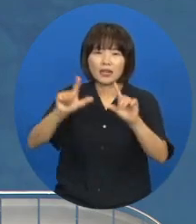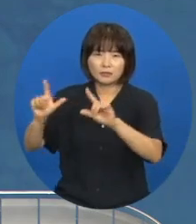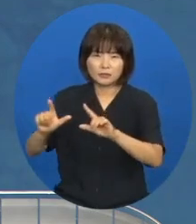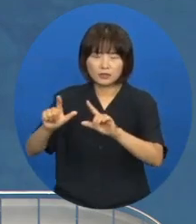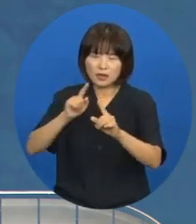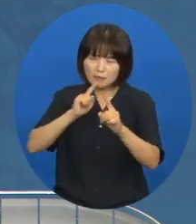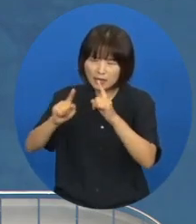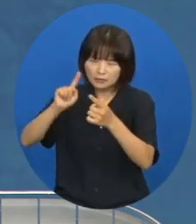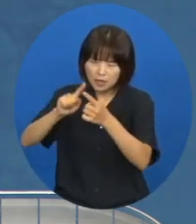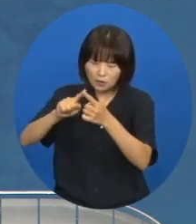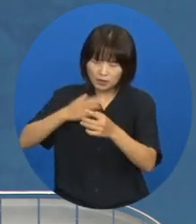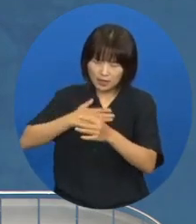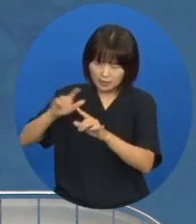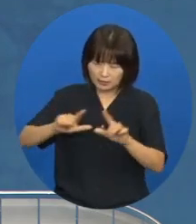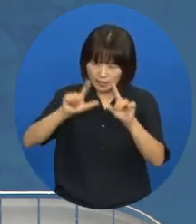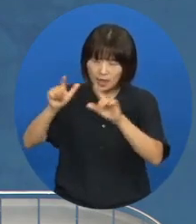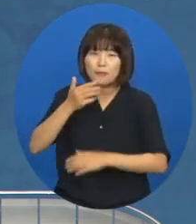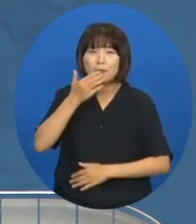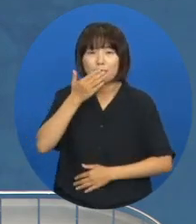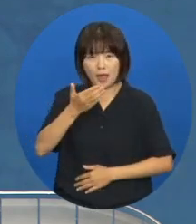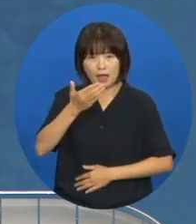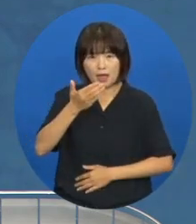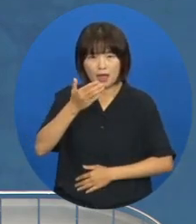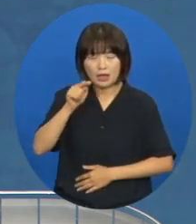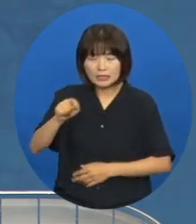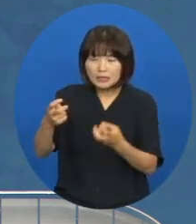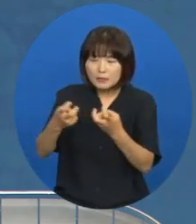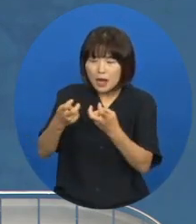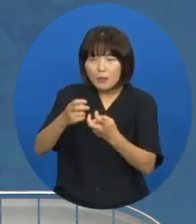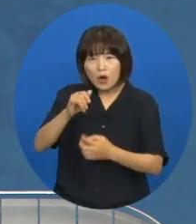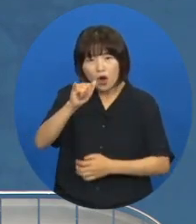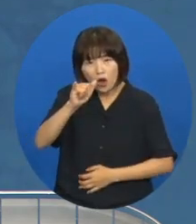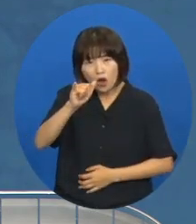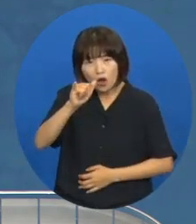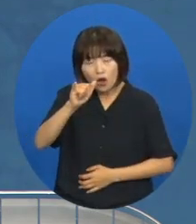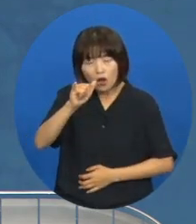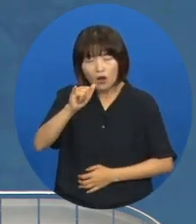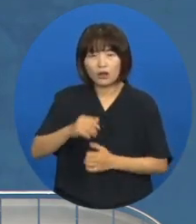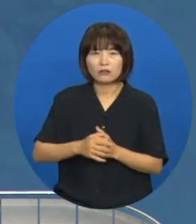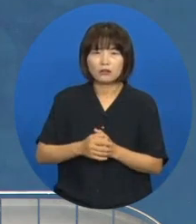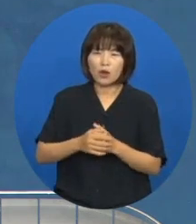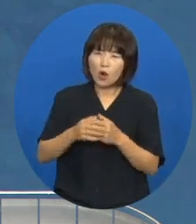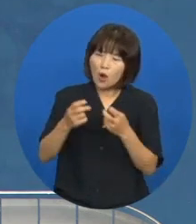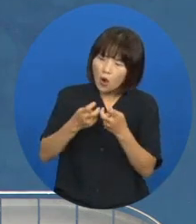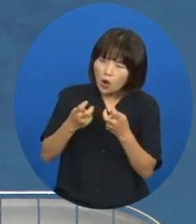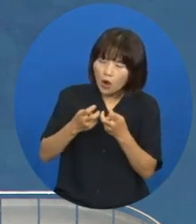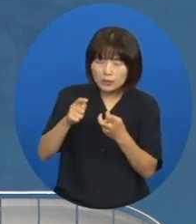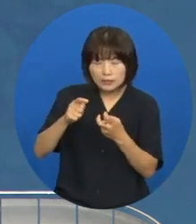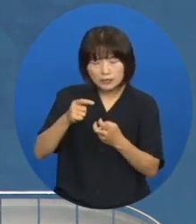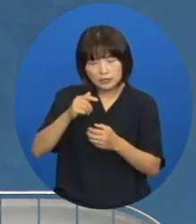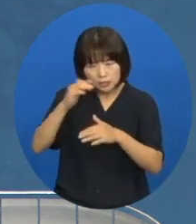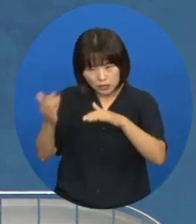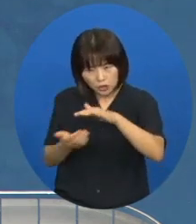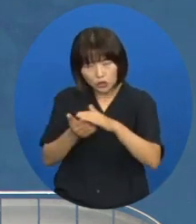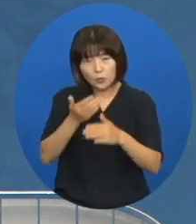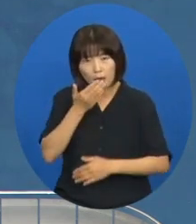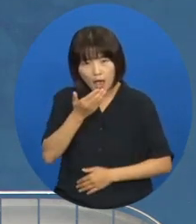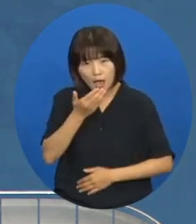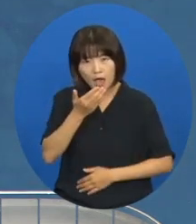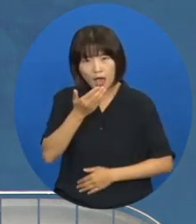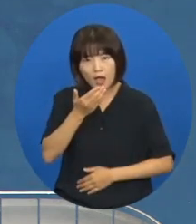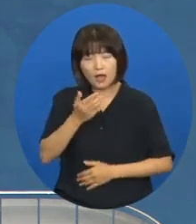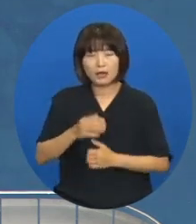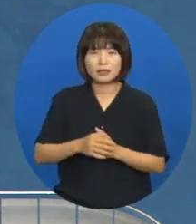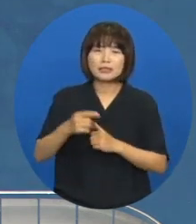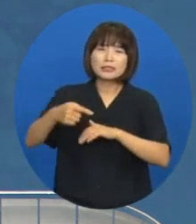내가 살 수 있나? 그런 방법이 있을까? 어떻게 하면 그렇게 될 수 있을까?